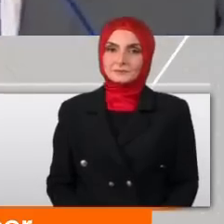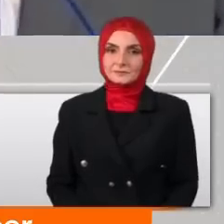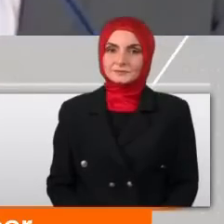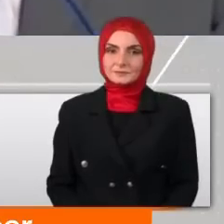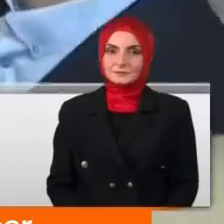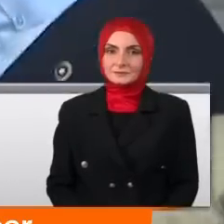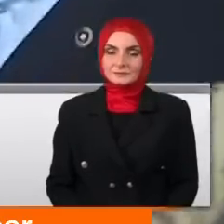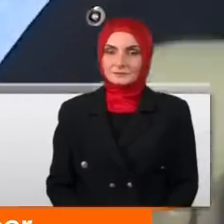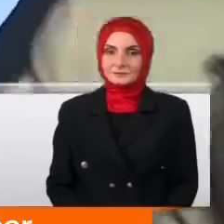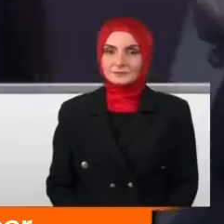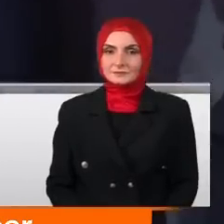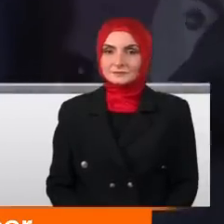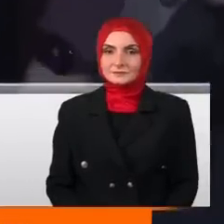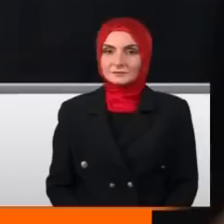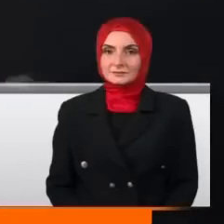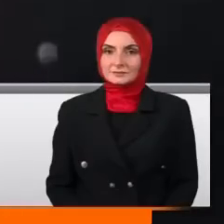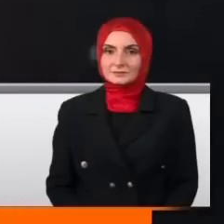etmekte zorluk yaşarız